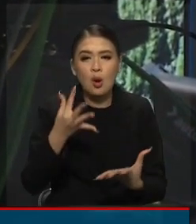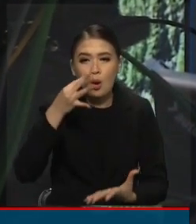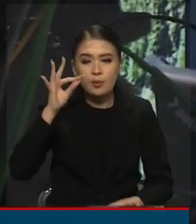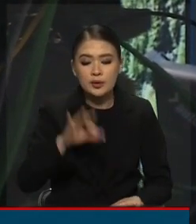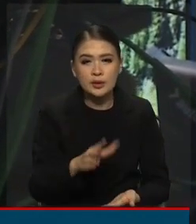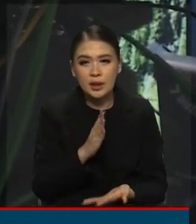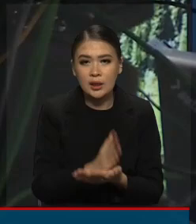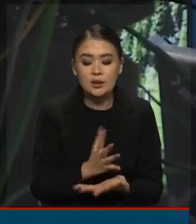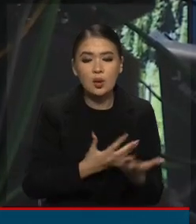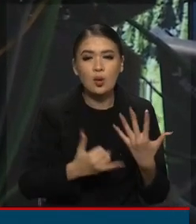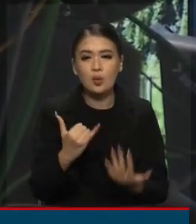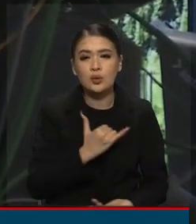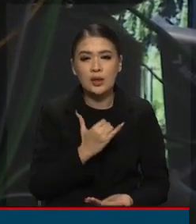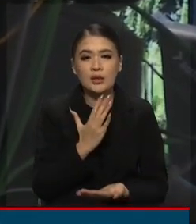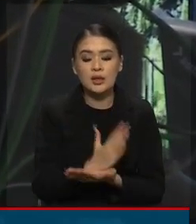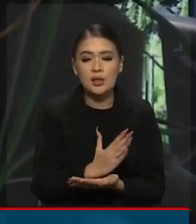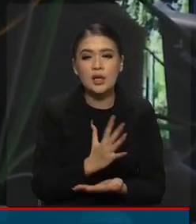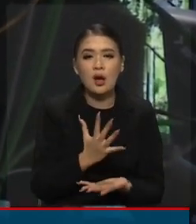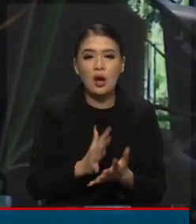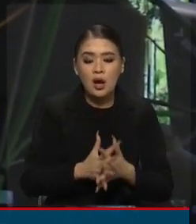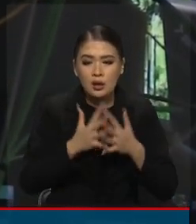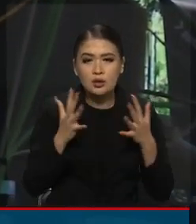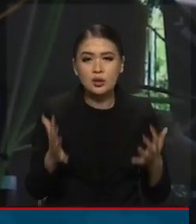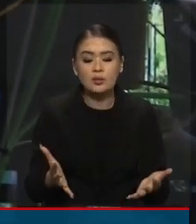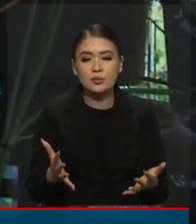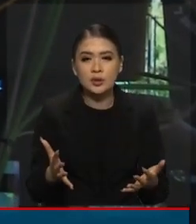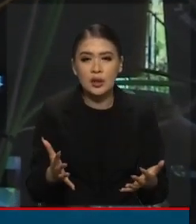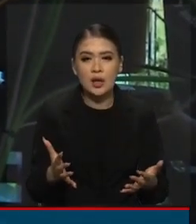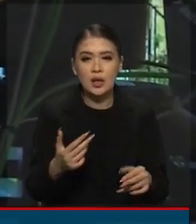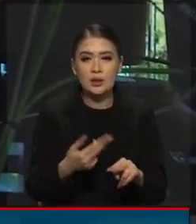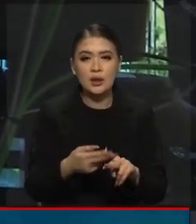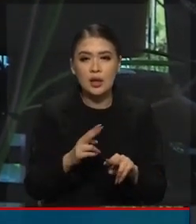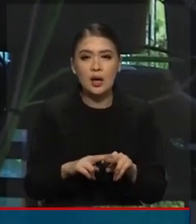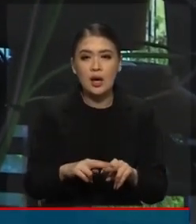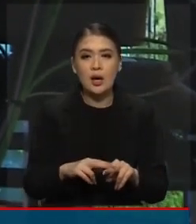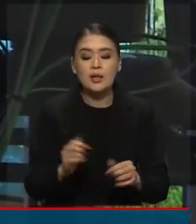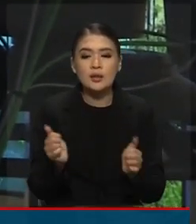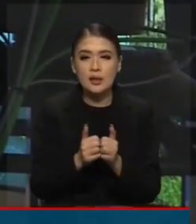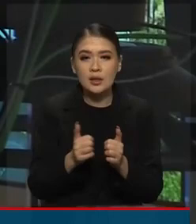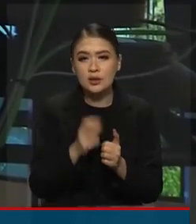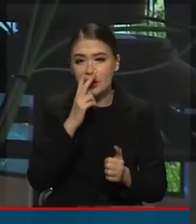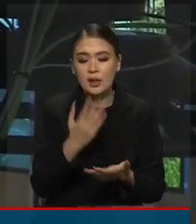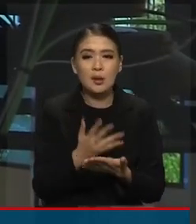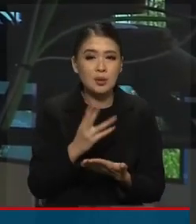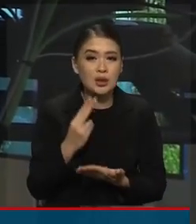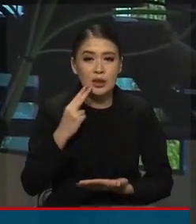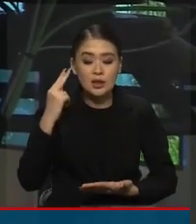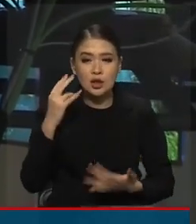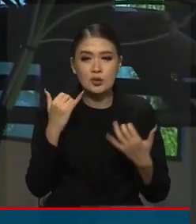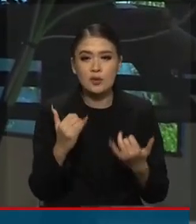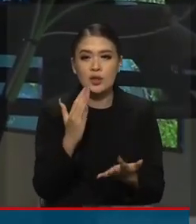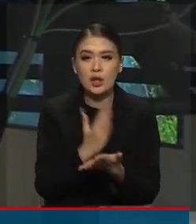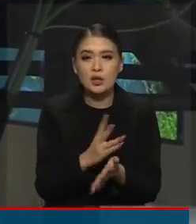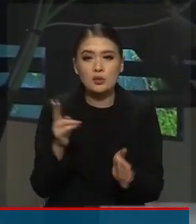У нас есть огромная... Сейчас вот мы смотрим на наших соседей, тот же Китай. Сегодня есть поезда,